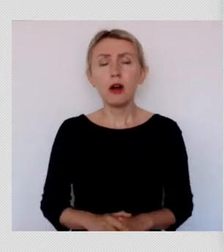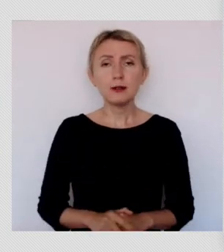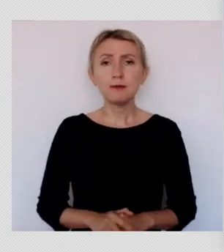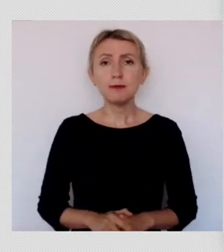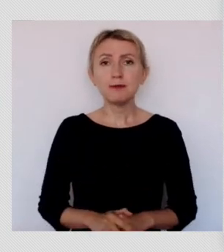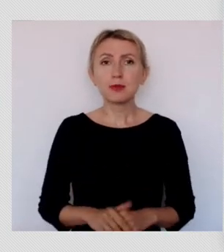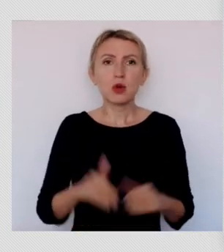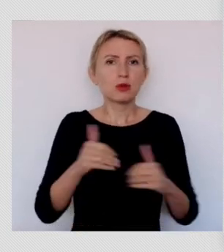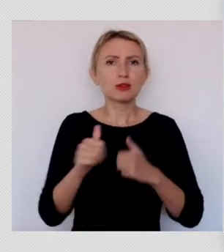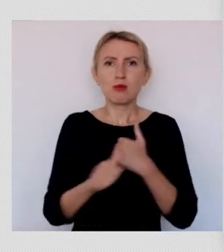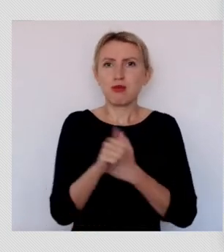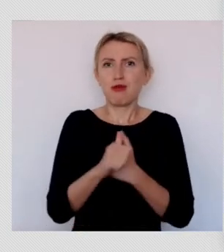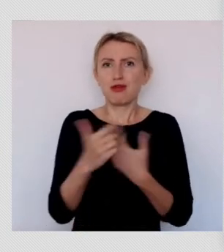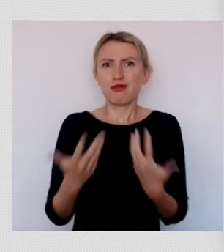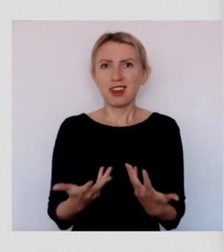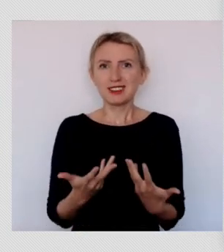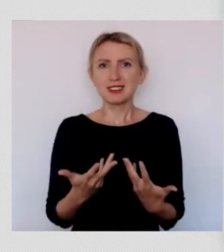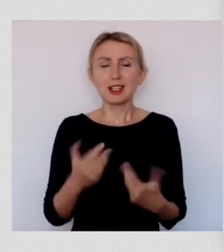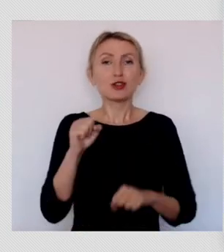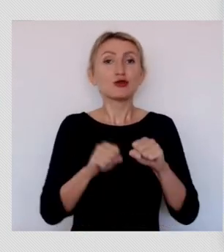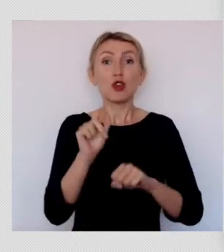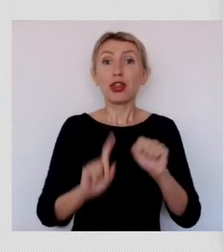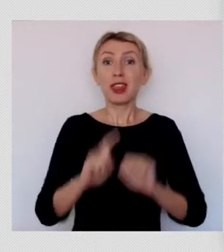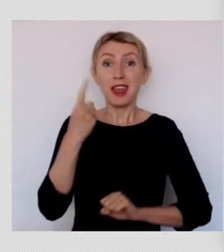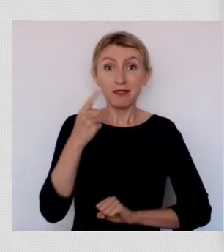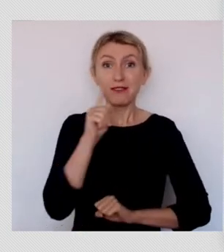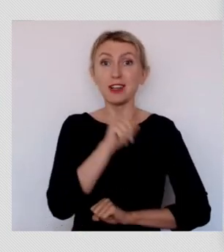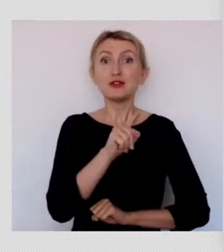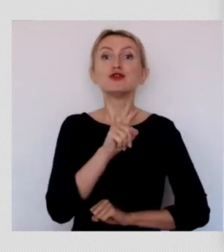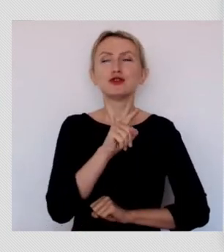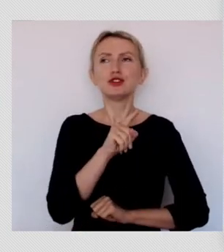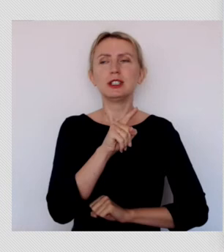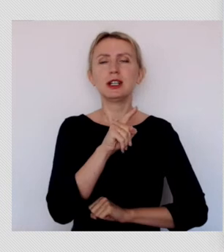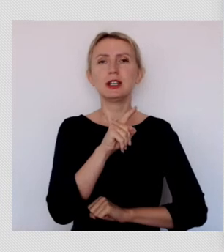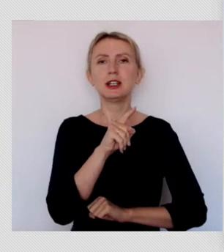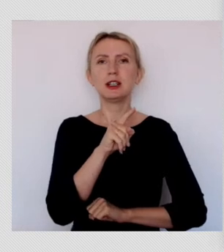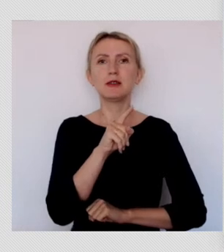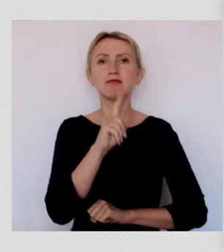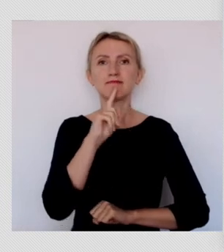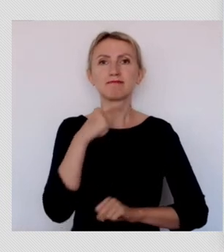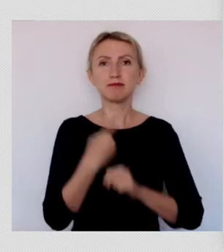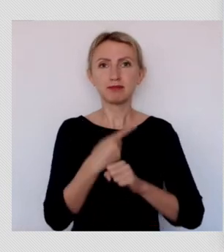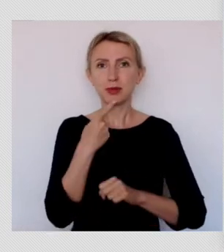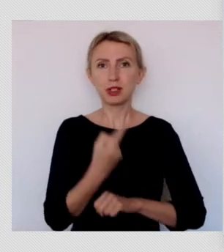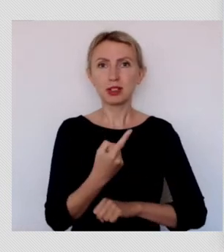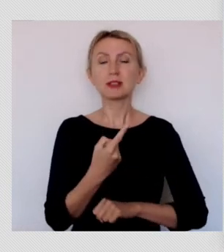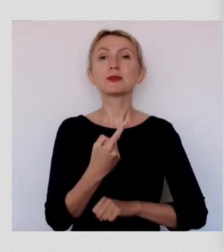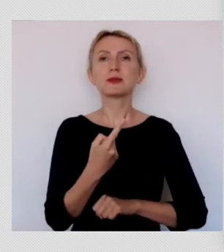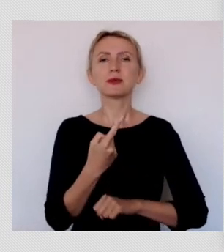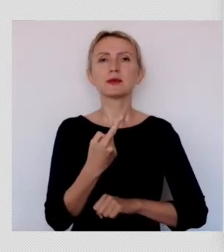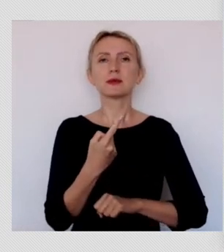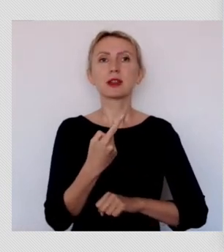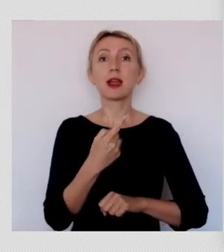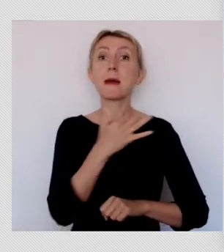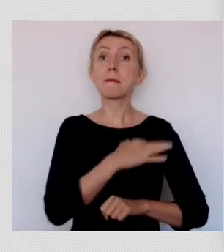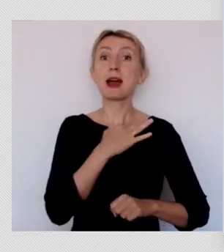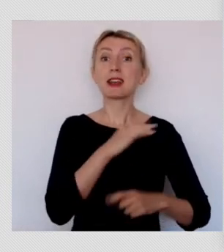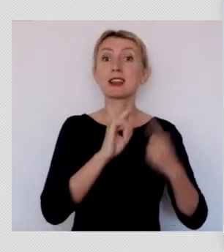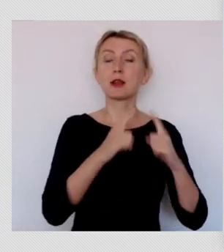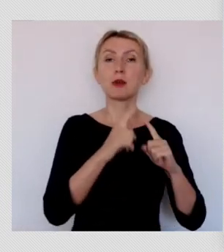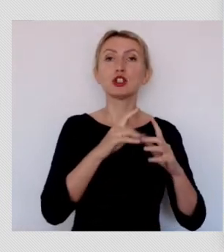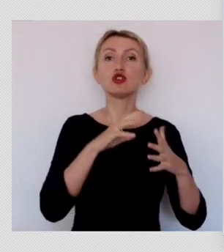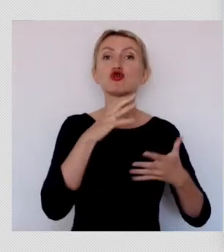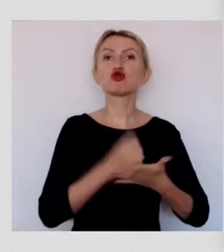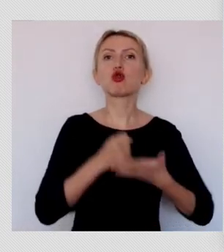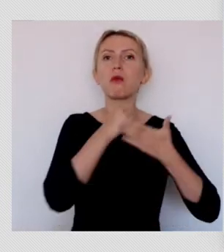nawet sam Sąd Najwyższy stwierdził, Pozbawienie partii politycznej subwencji na